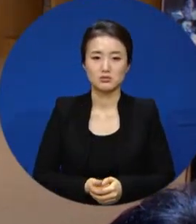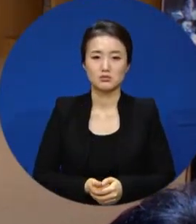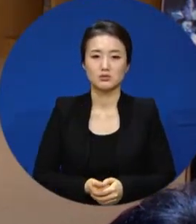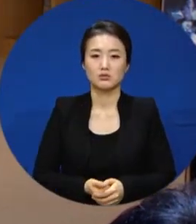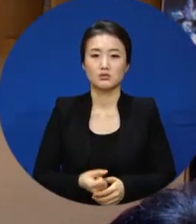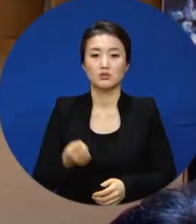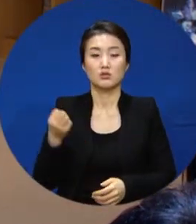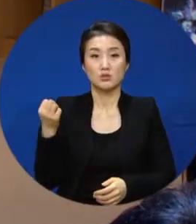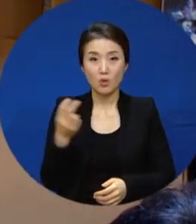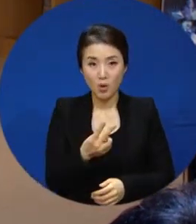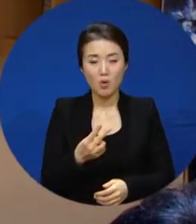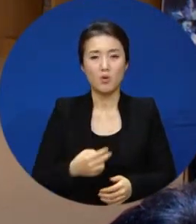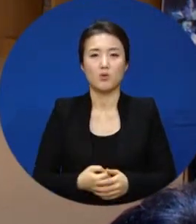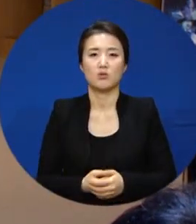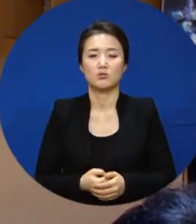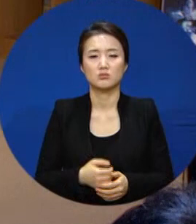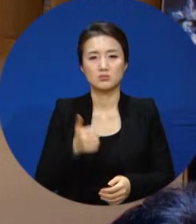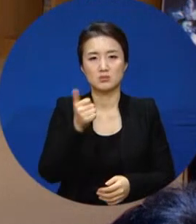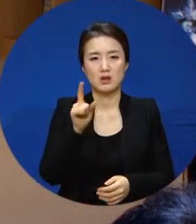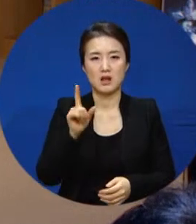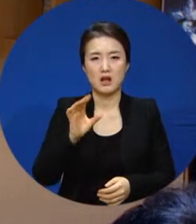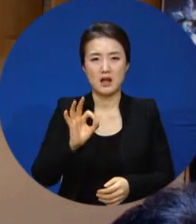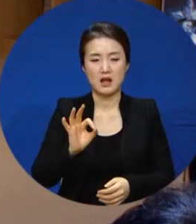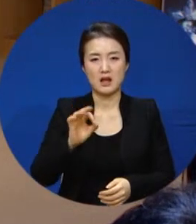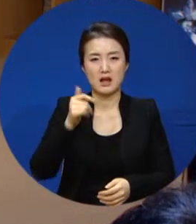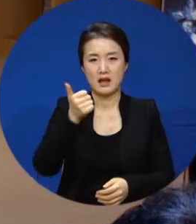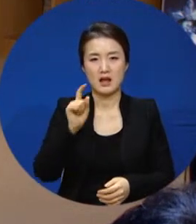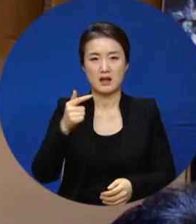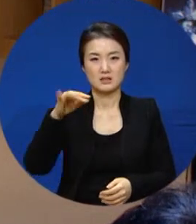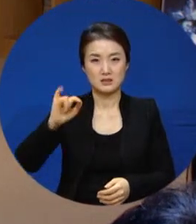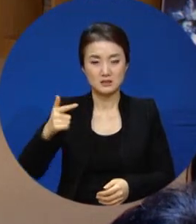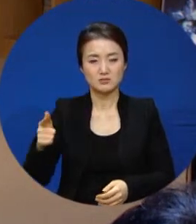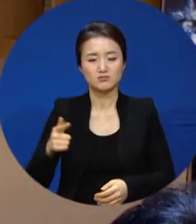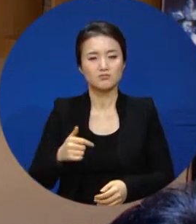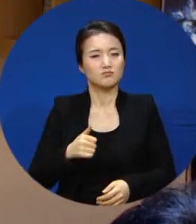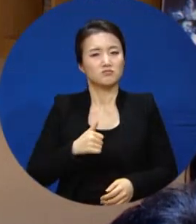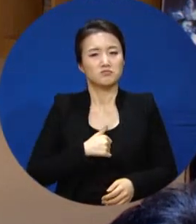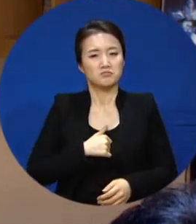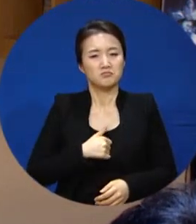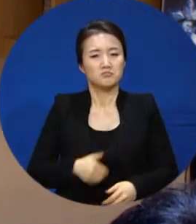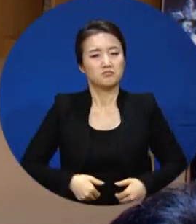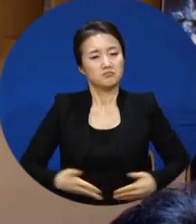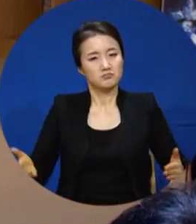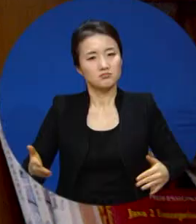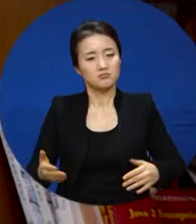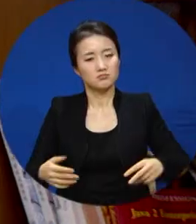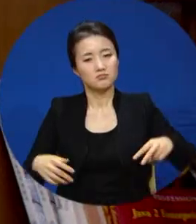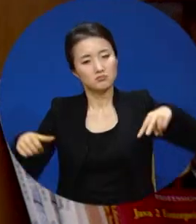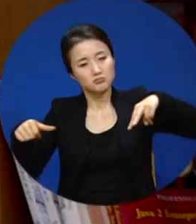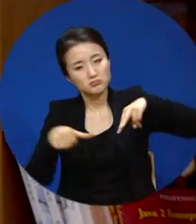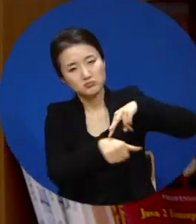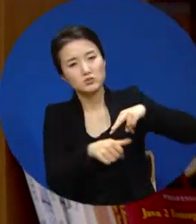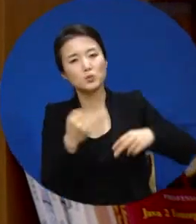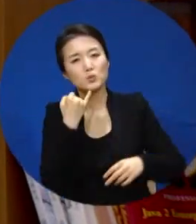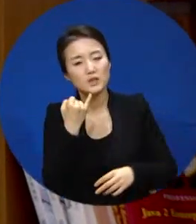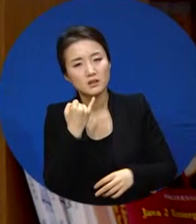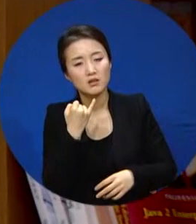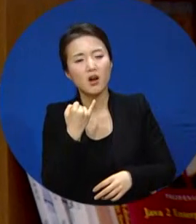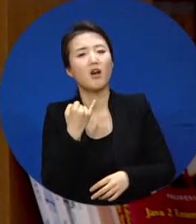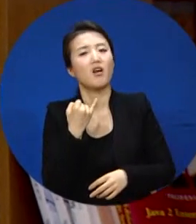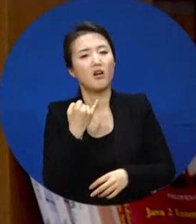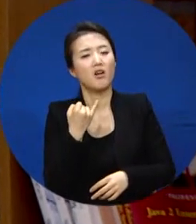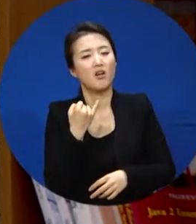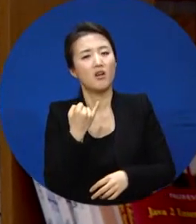불량배를 한껏 거리도 아닌데 그 가랑이 4회까지 기억 안 겁니까 그래서 제가 여러분한테 이